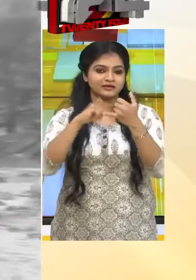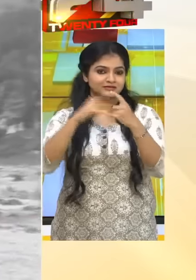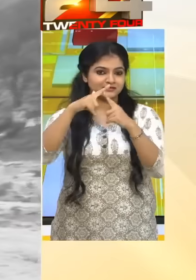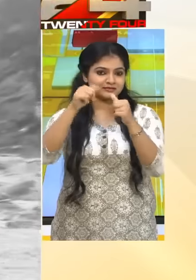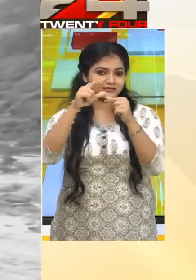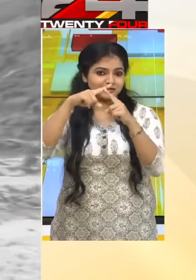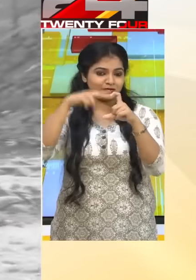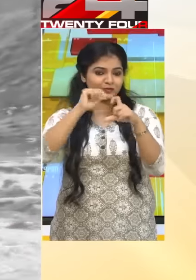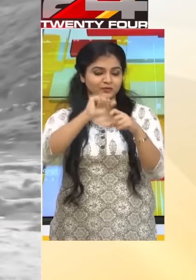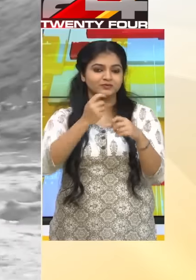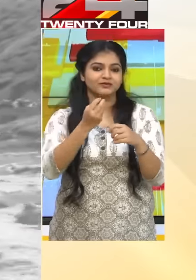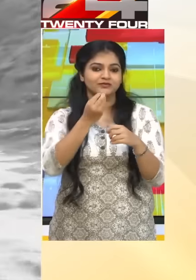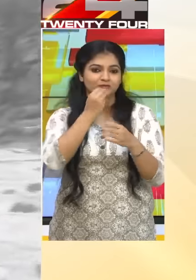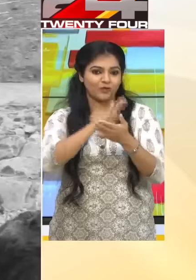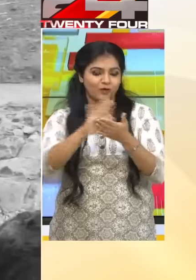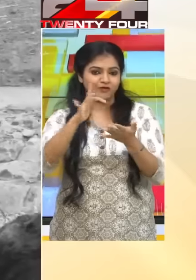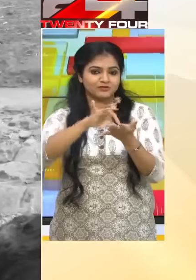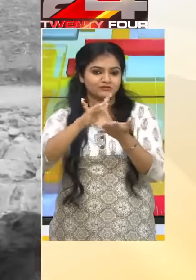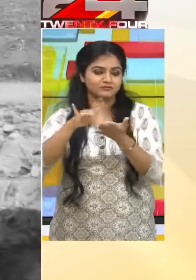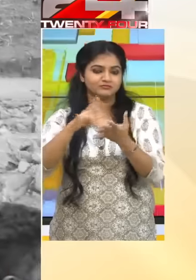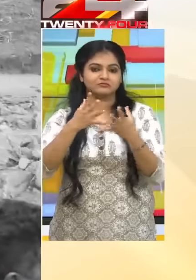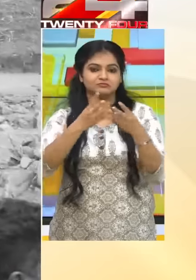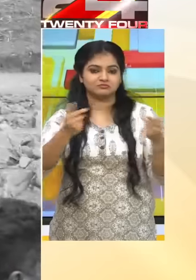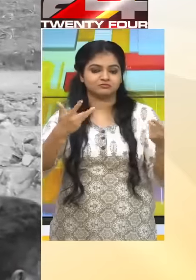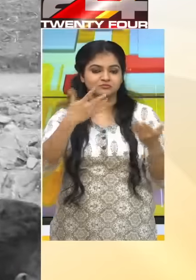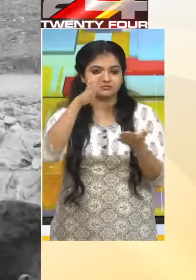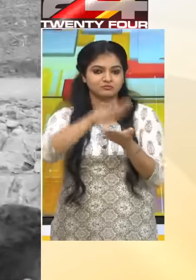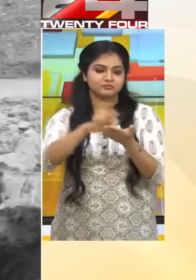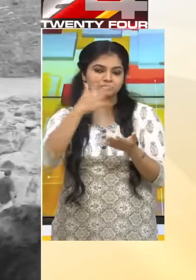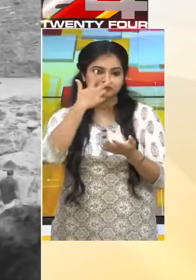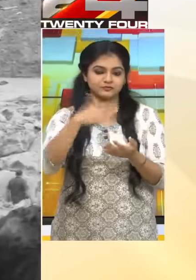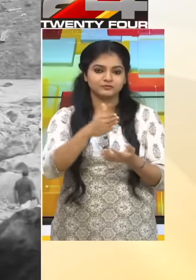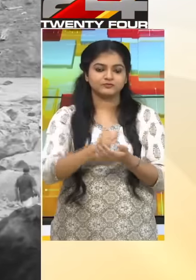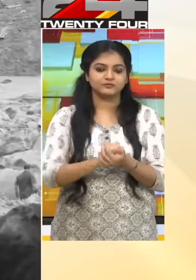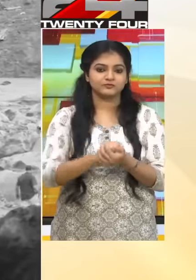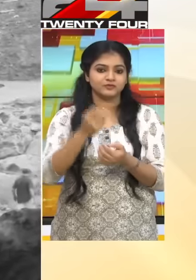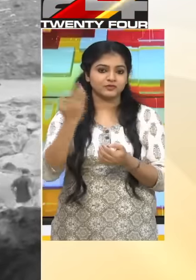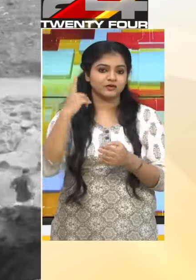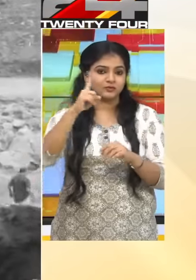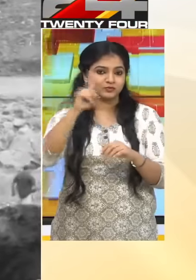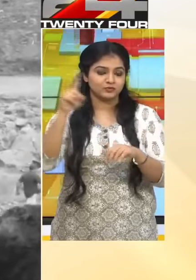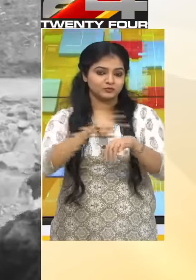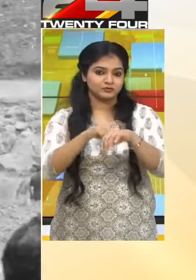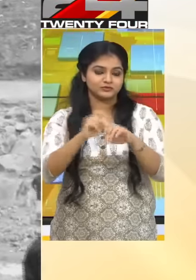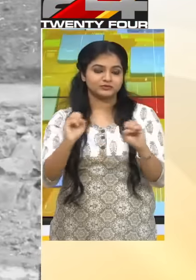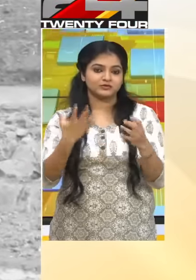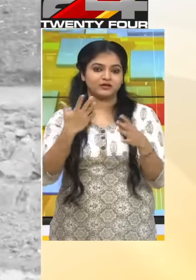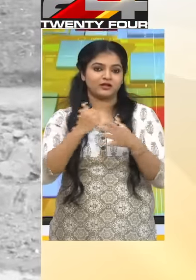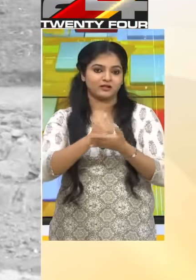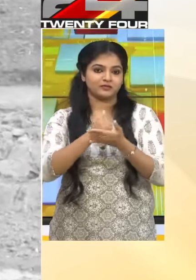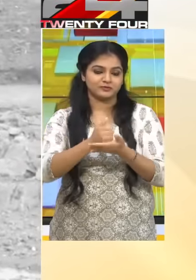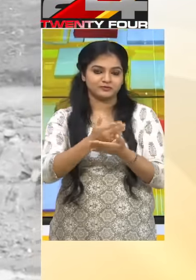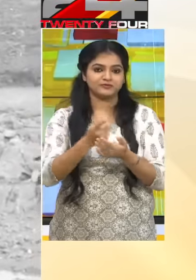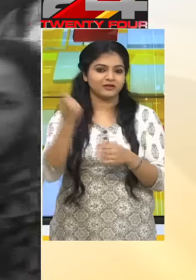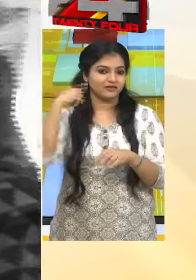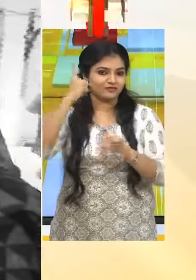ഇതെല്ലാം തന്നെ ഇപ്പോൾ നാമാവശേഷമായിരിക്കുന്നു. പ്രതികൂലമായ കാലാവസ്ഥയെ തുടർന്ന് 11 മണിയോടെയാണ് ഇന്നലെ രക്ഷാപ്രവർത്തനം ആരംഭിച്ചത്. ഇന്ന് വൈകിട്ട് 6 മണി വരെ ആയിരിക്കും